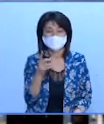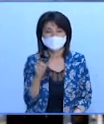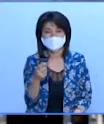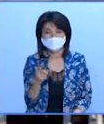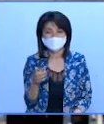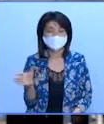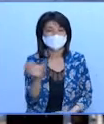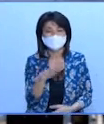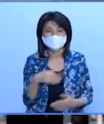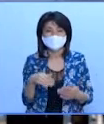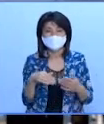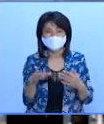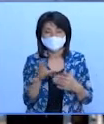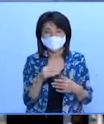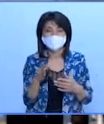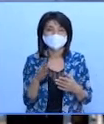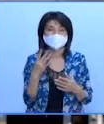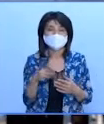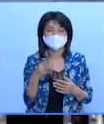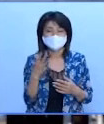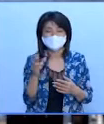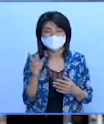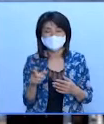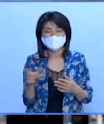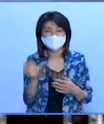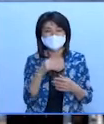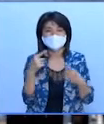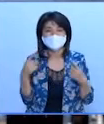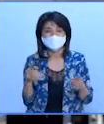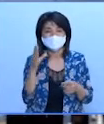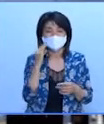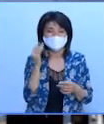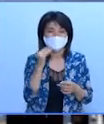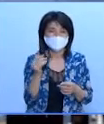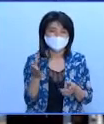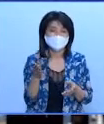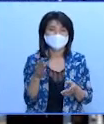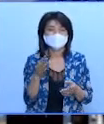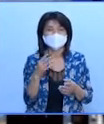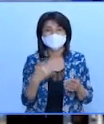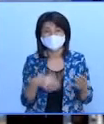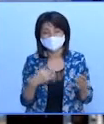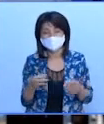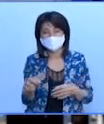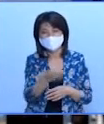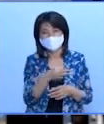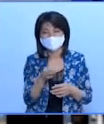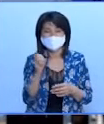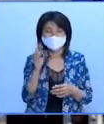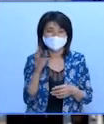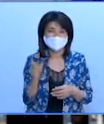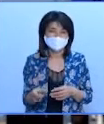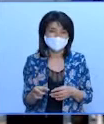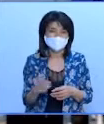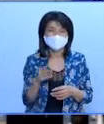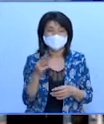қалған 45-і еліміздің басқа өңірлерінің тұрғындары. Атап айтқанда, Алматы қаласы, Алматы және Жамбыл облыстарынан 14 адам, Шығыс